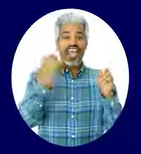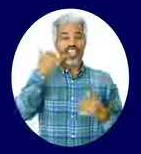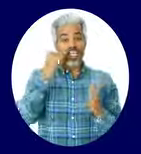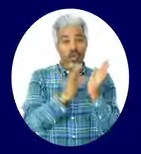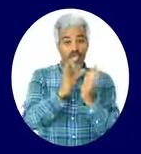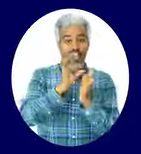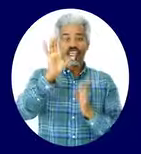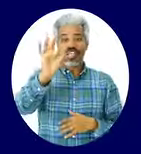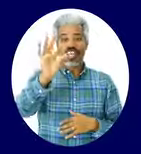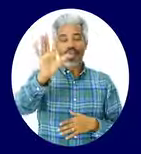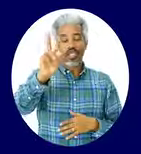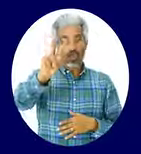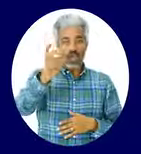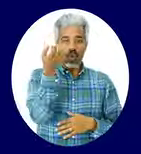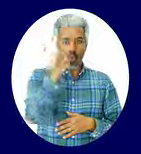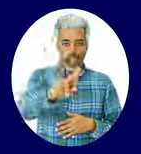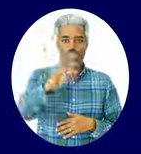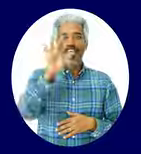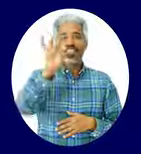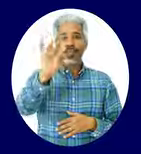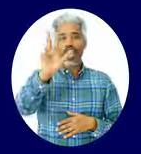የስልክ መስመር በ952 ወይም